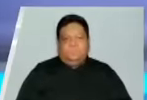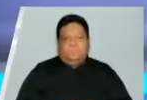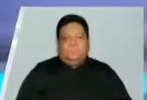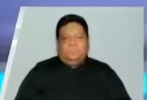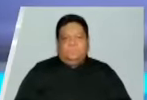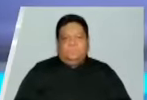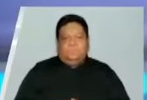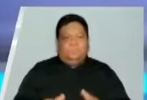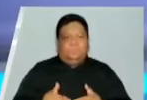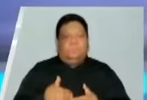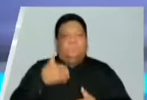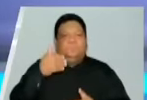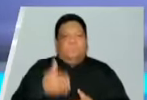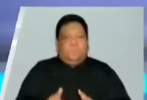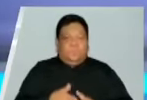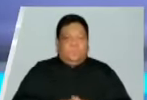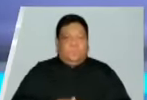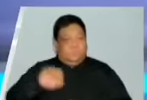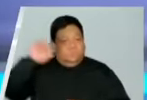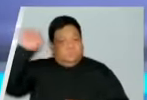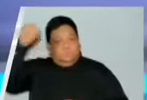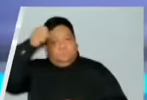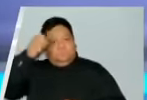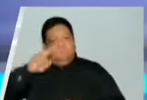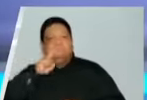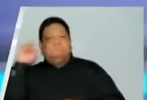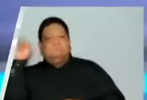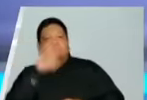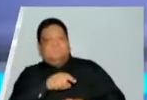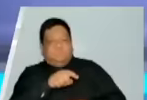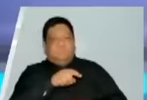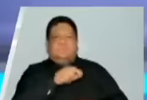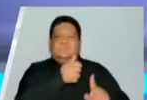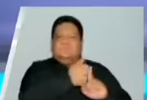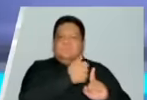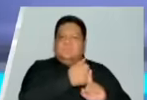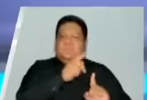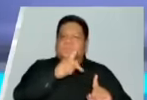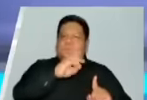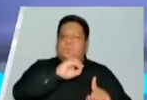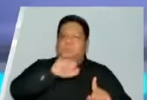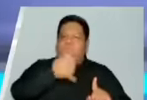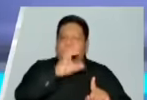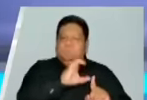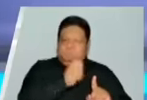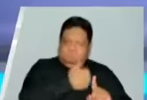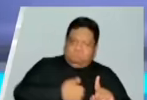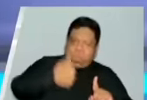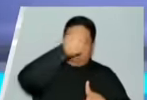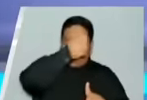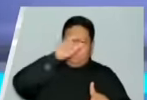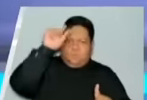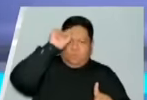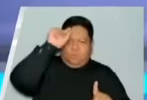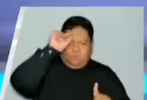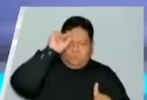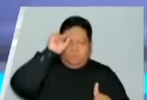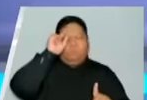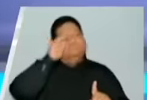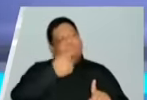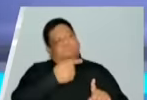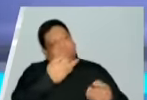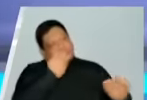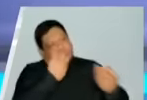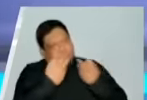Naglabas na ang Senado ng show cause order para kay Kingdom of Jesus Christ founder Apollo Kibuloy para magpaliwanag kung bakit hindi siya